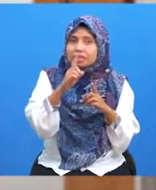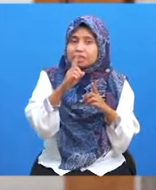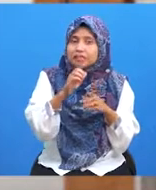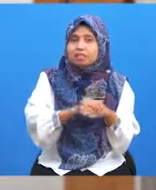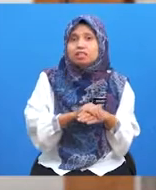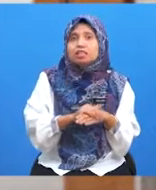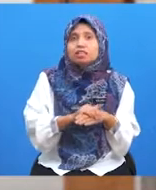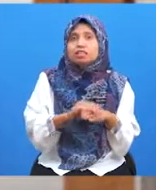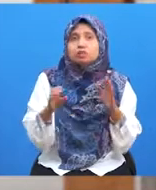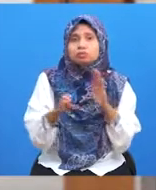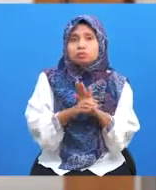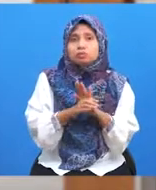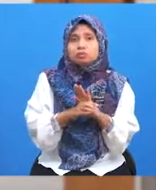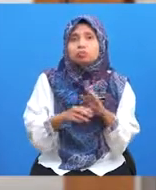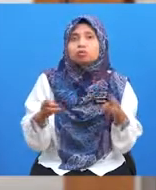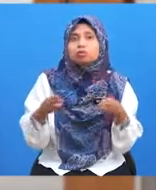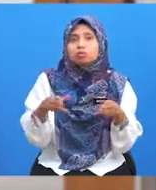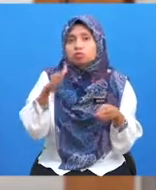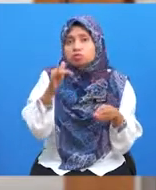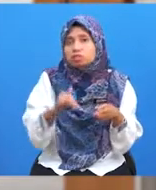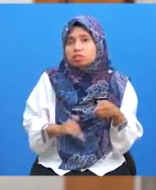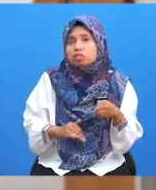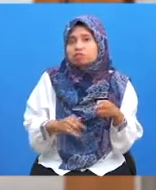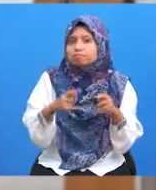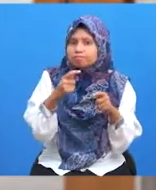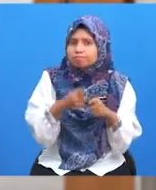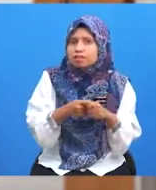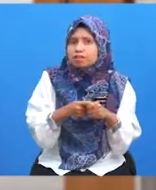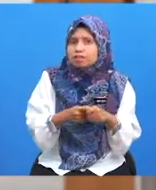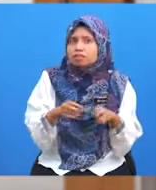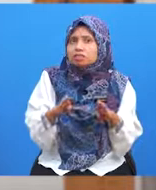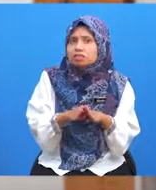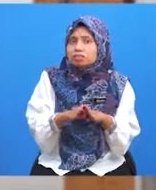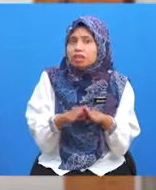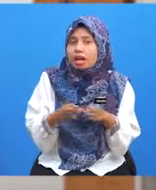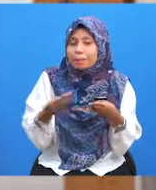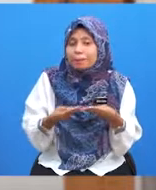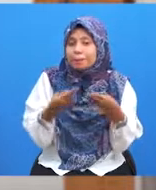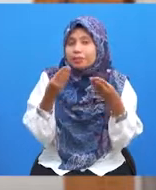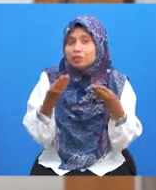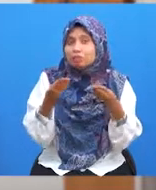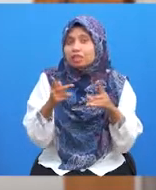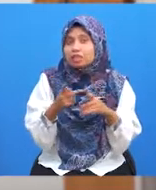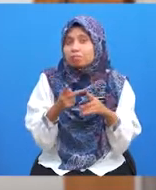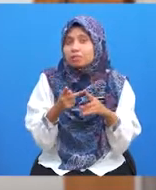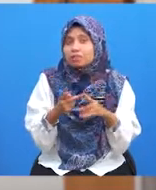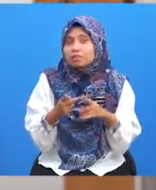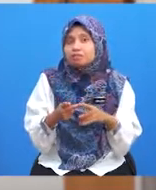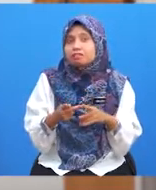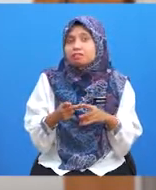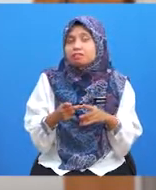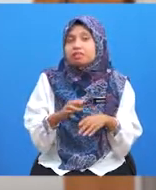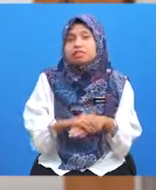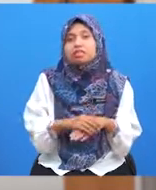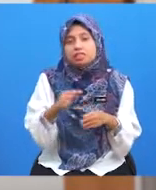demokratik adalah kayu pengusaha yang bertepatan sebagai penyumbang kepada tren meningkat